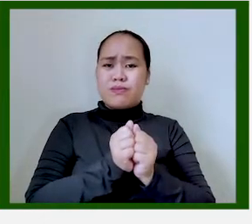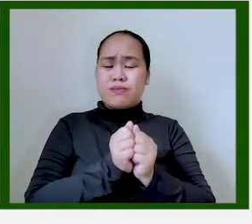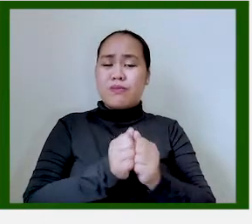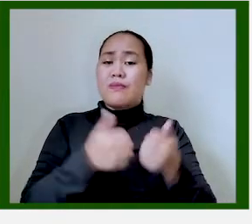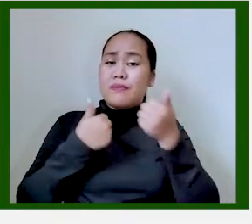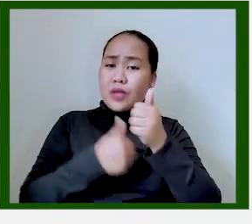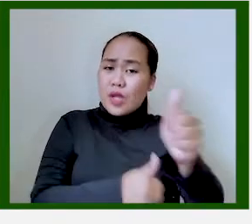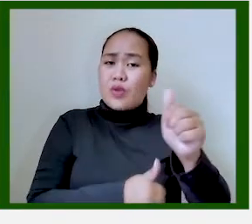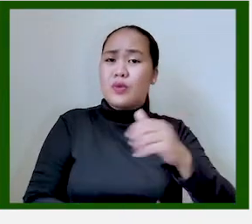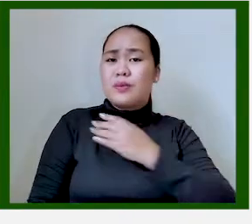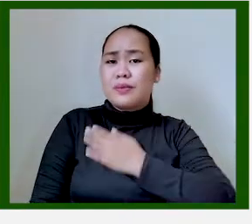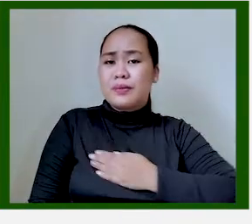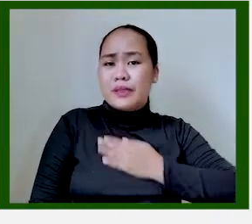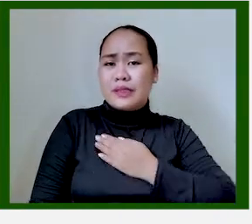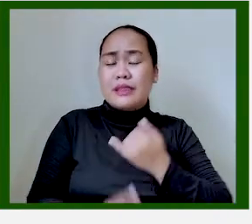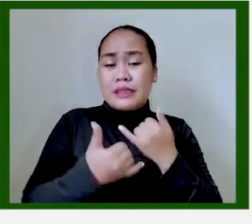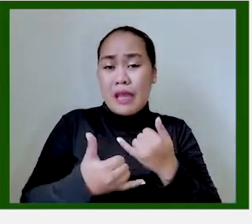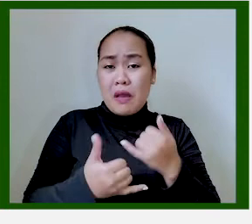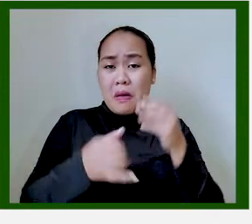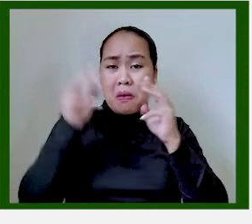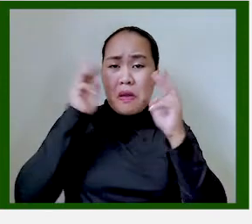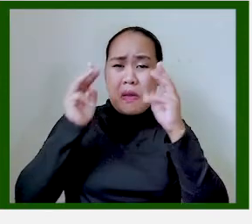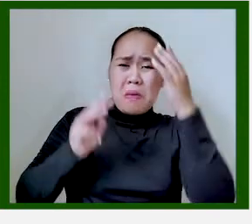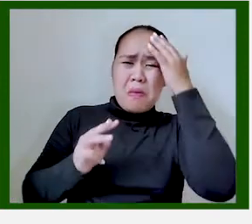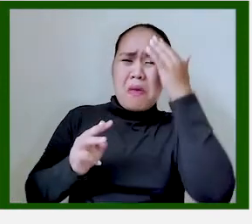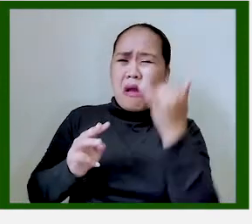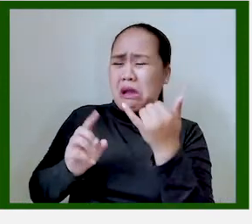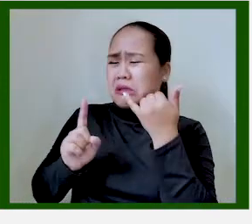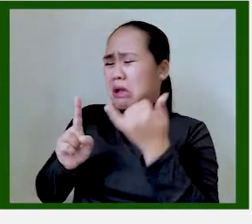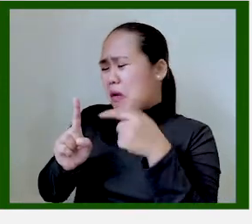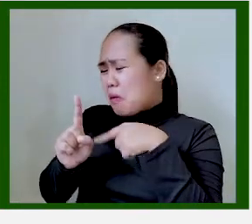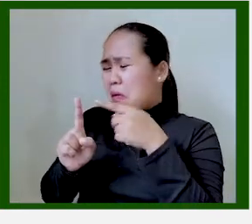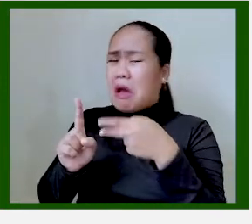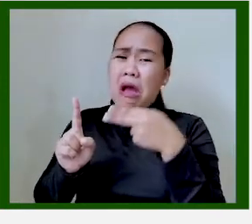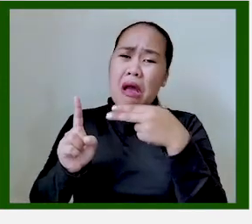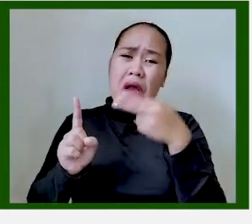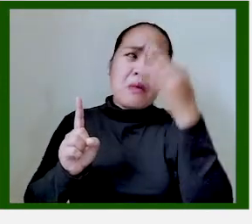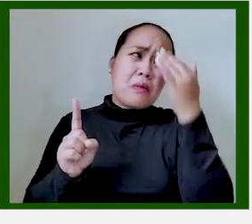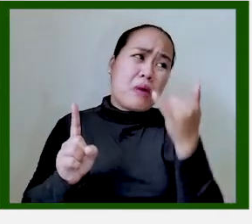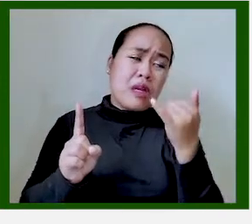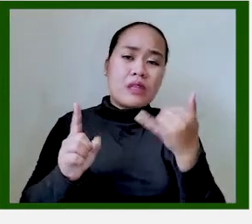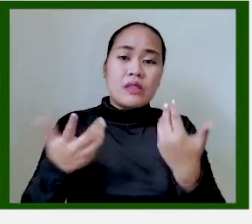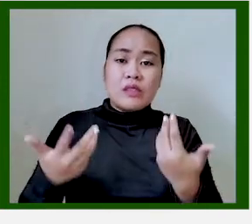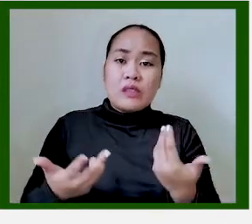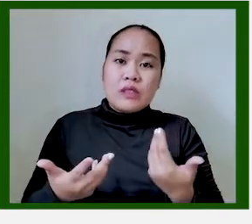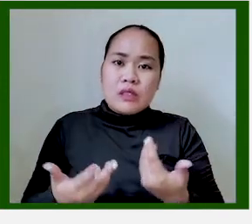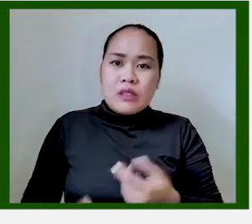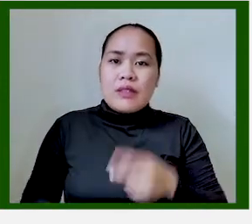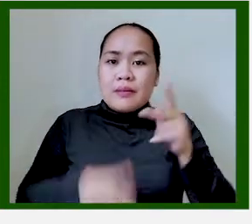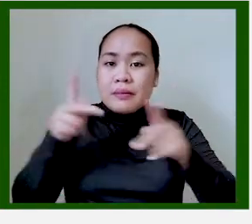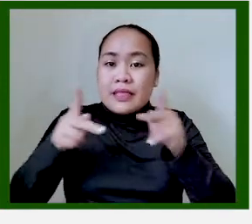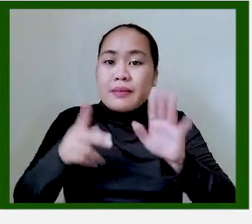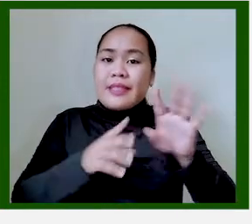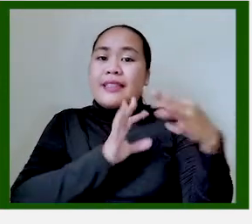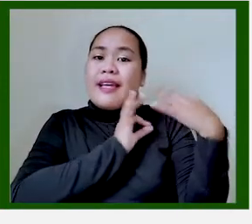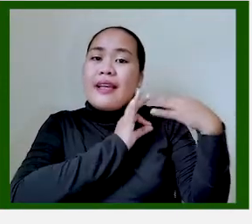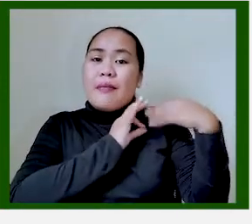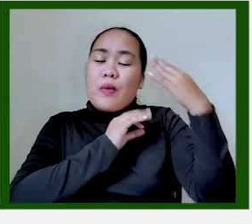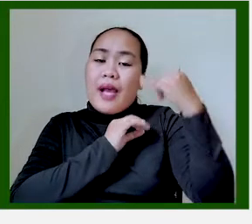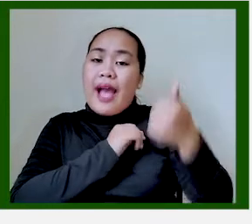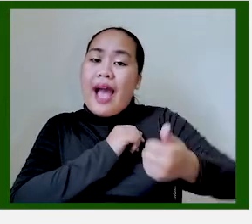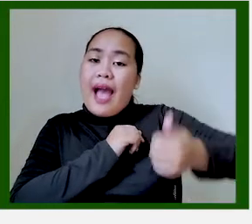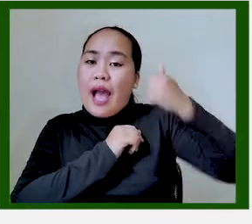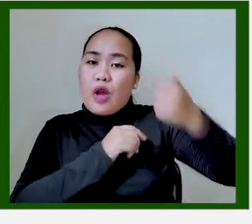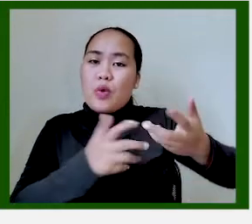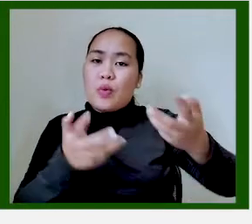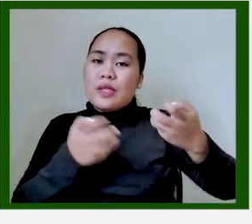ba? Ayaw rin magpaawat eh. No, ayaw rin magpaawat ng tao. So sana let's look at it as a